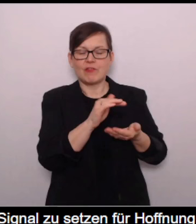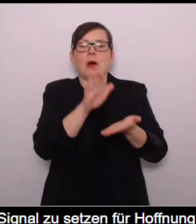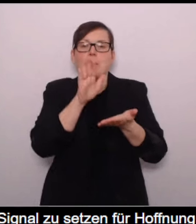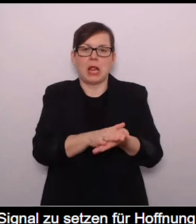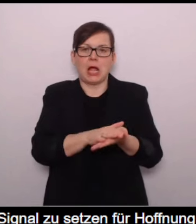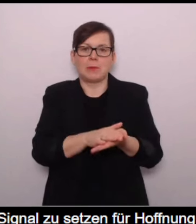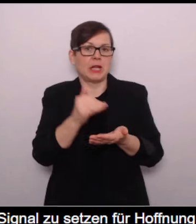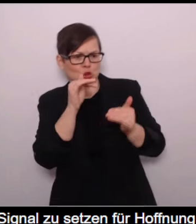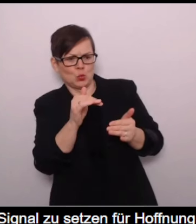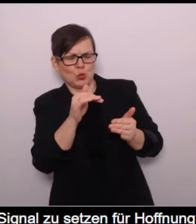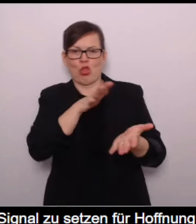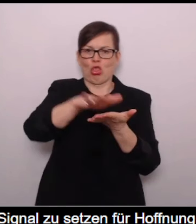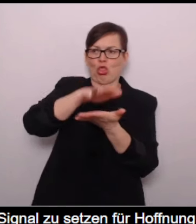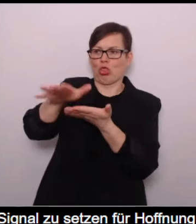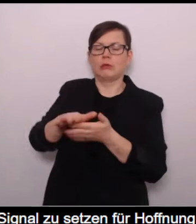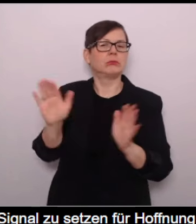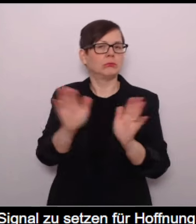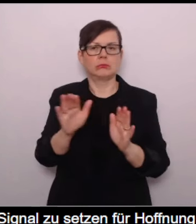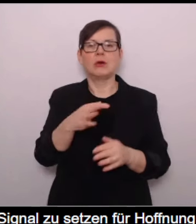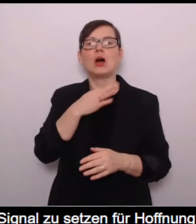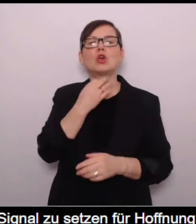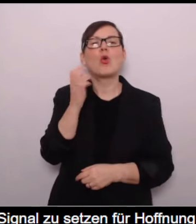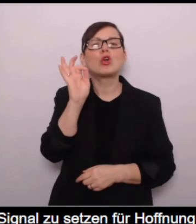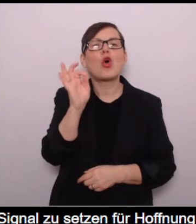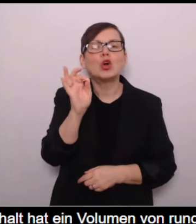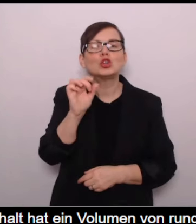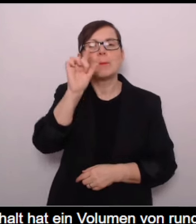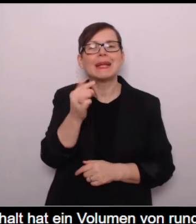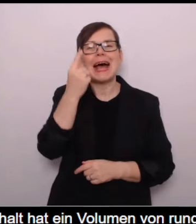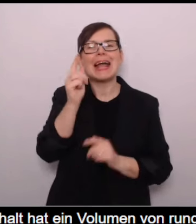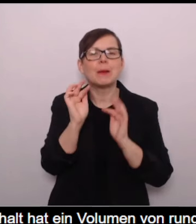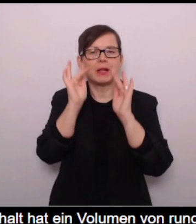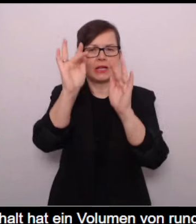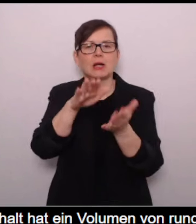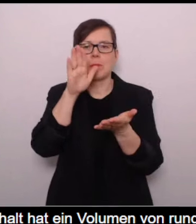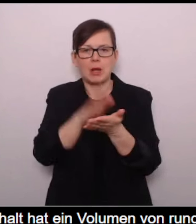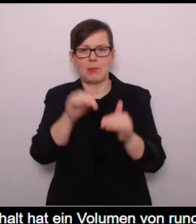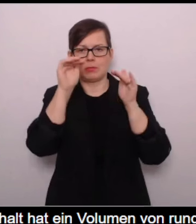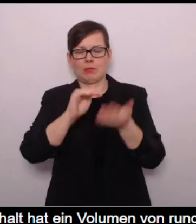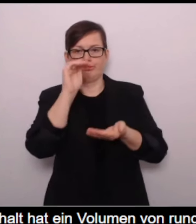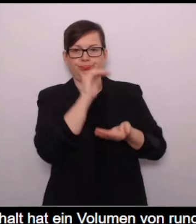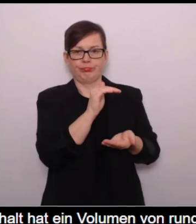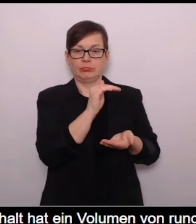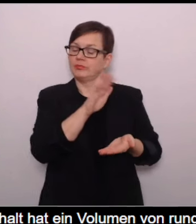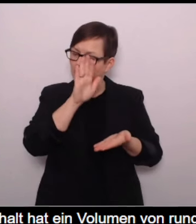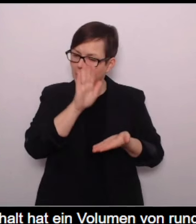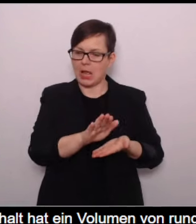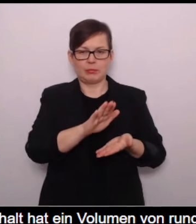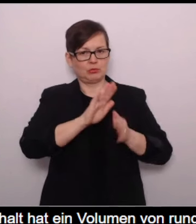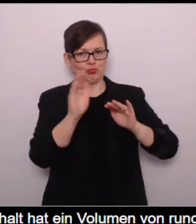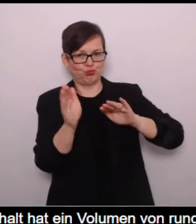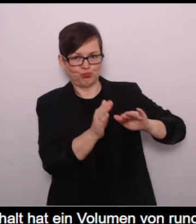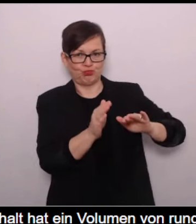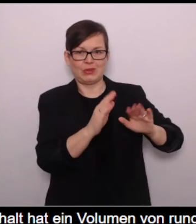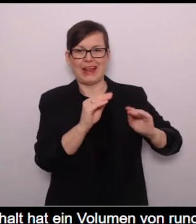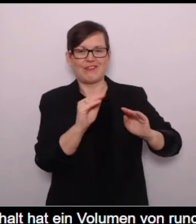was dem Finanzminister wichtig ist. Und ganz entscheidend, der Notgroschen bleibt. Wir hauen nicht alles raus, was geht, sondern Notgroschen von mindestens einer